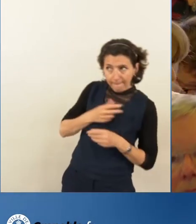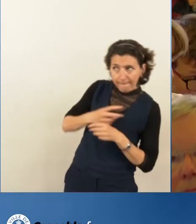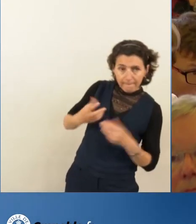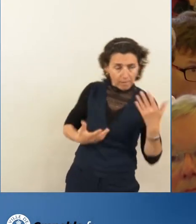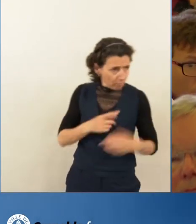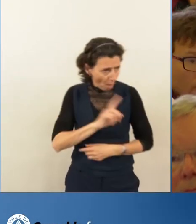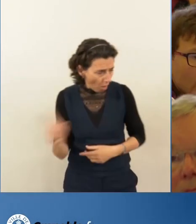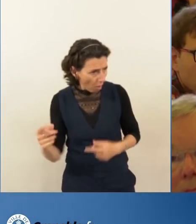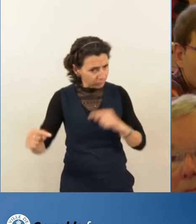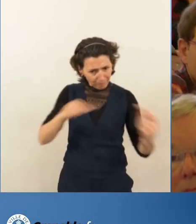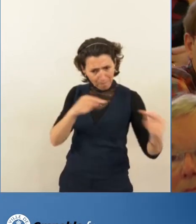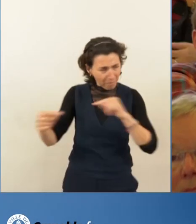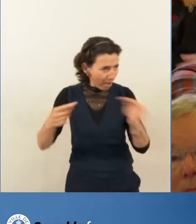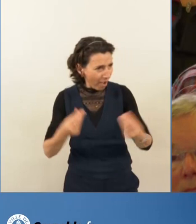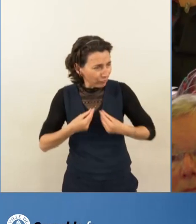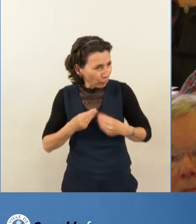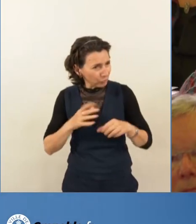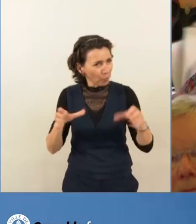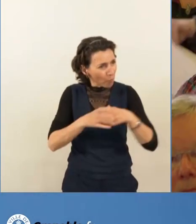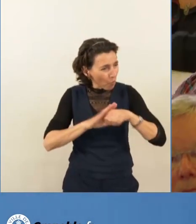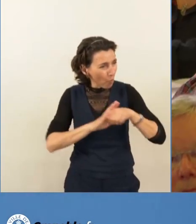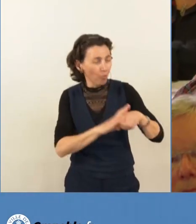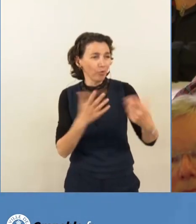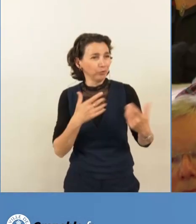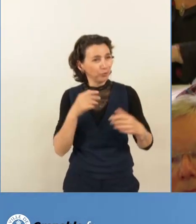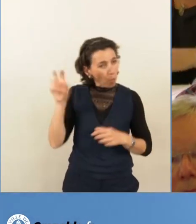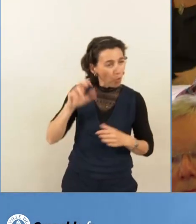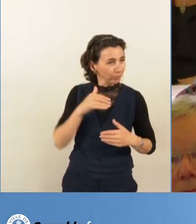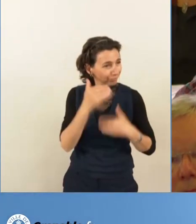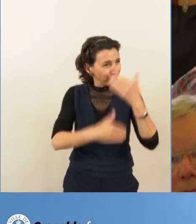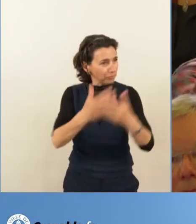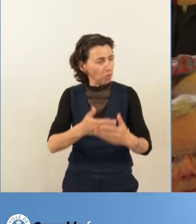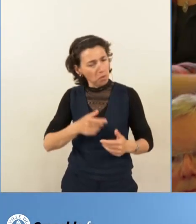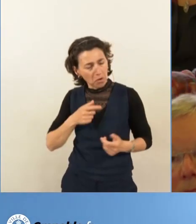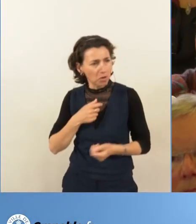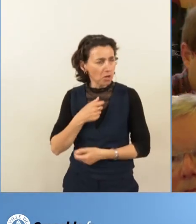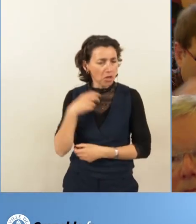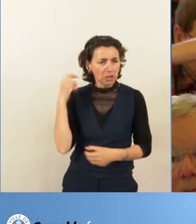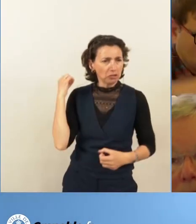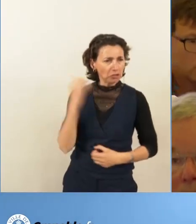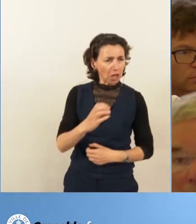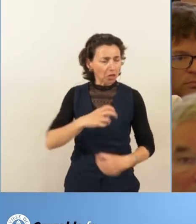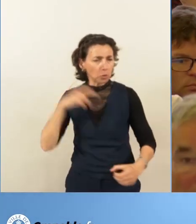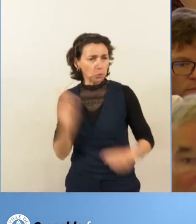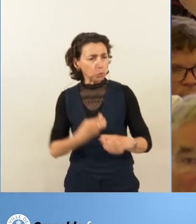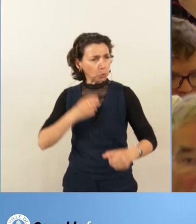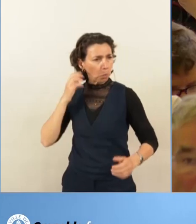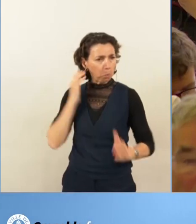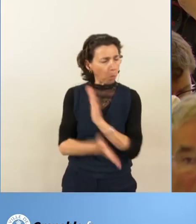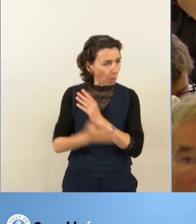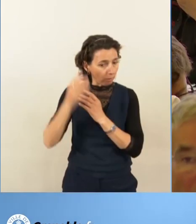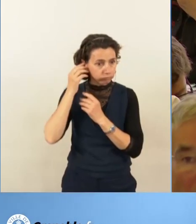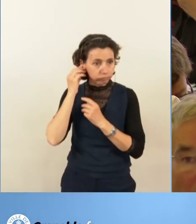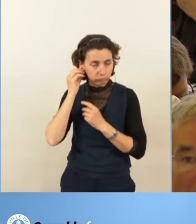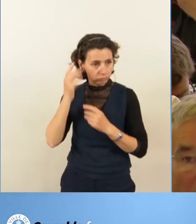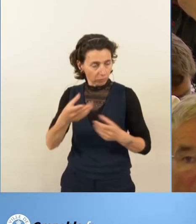et non la verticalité la brutalité qui conduirait une sorte de Jupiter local où le jeu l'emporte sur le nous